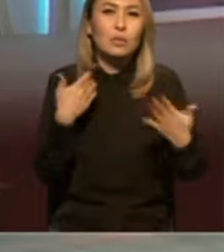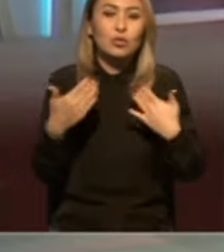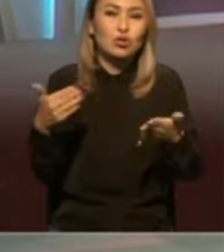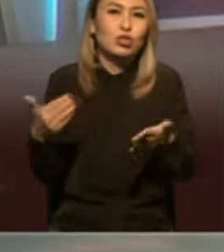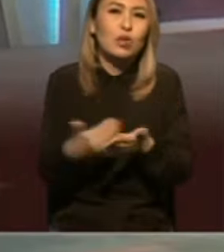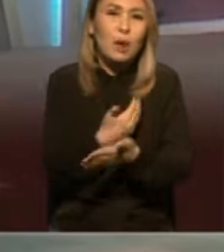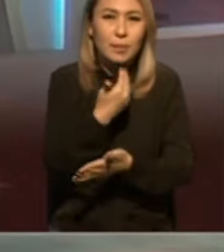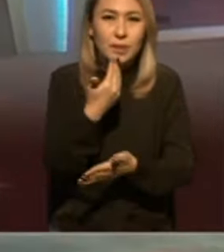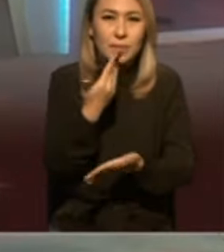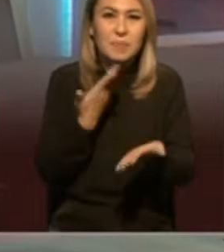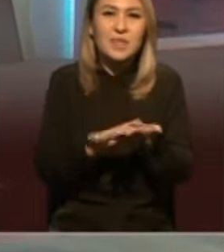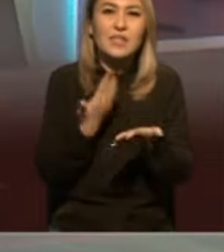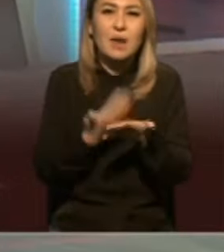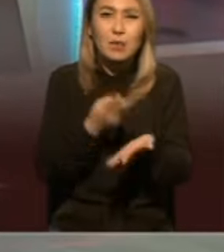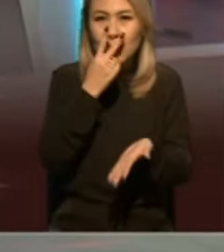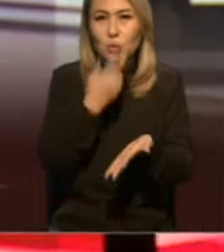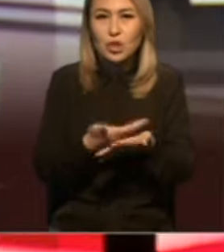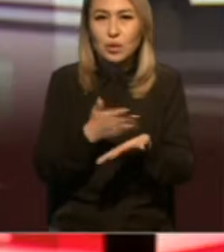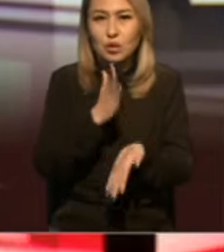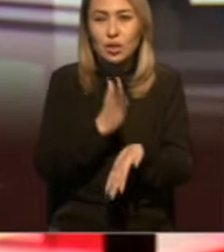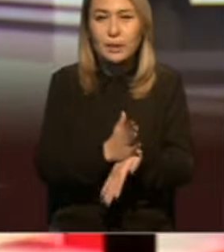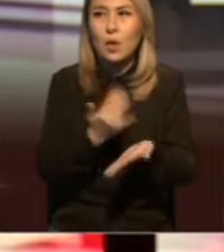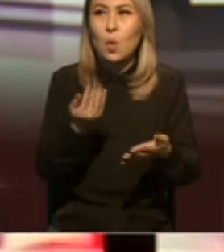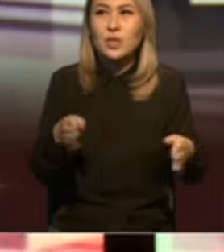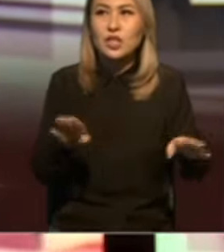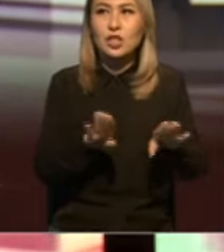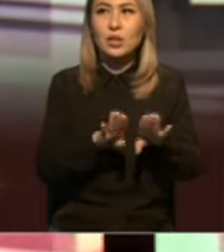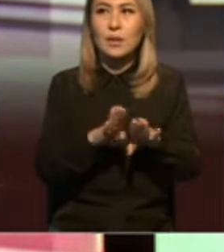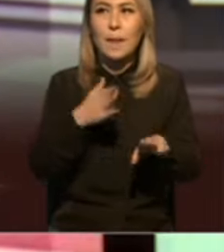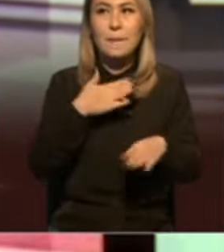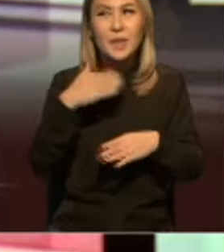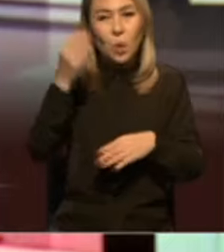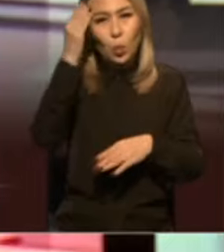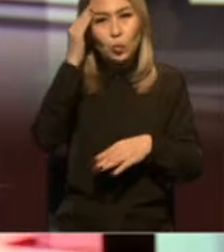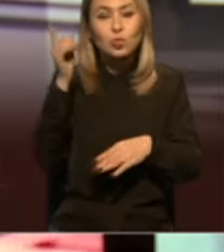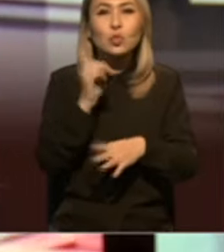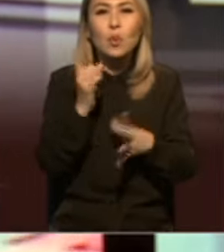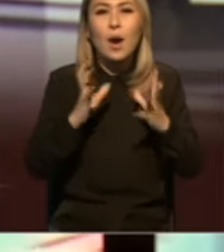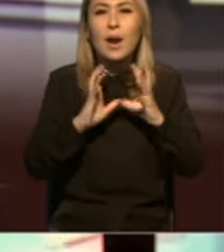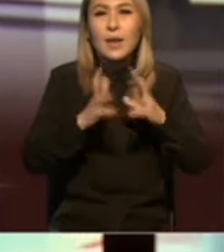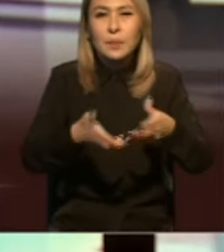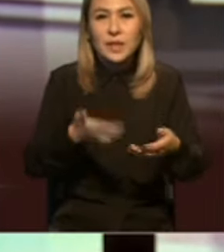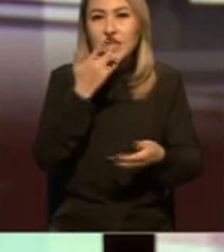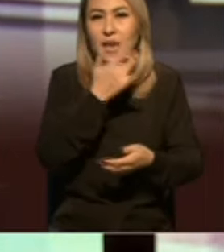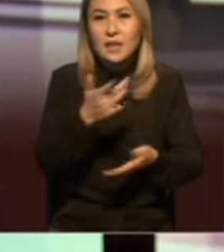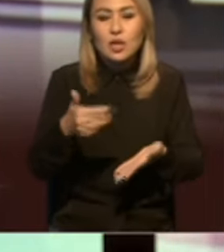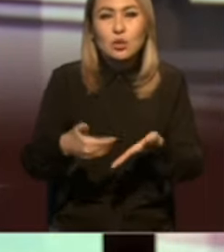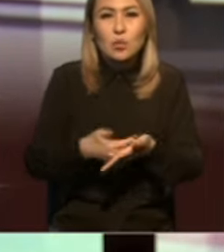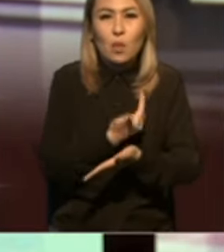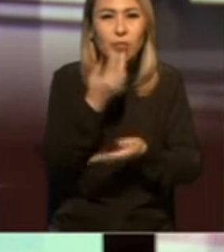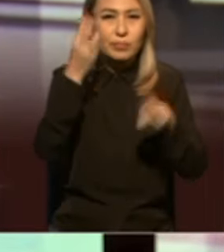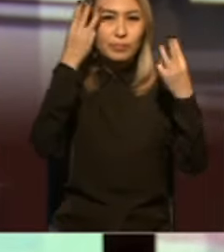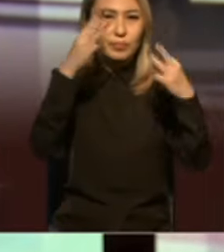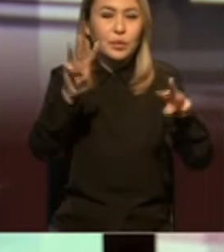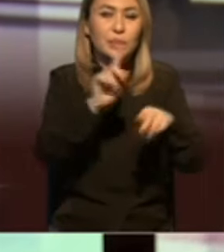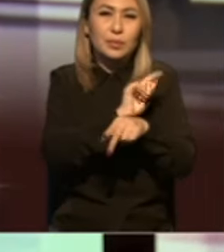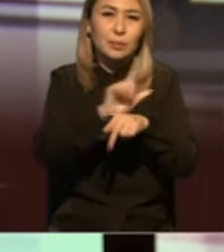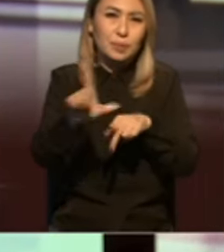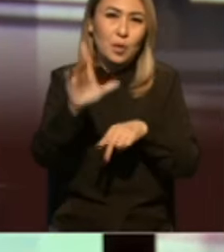бір мысалдарын көрсетіп жатыр. Міне осы жағдайда менің ойымша әлемдік саясатта бір жаңа бір трендтер басталатын түрі